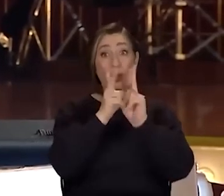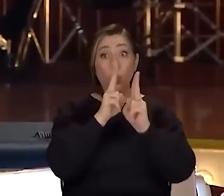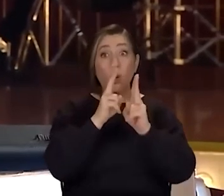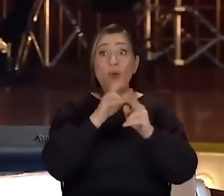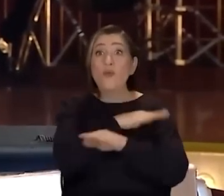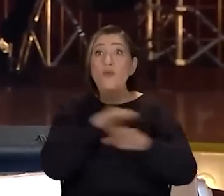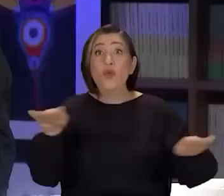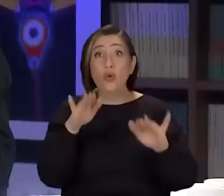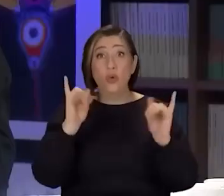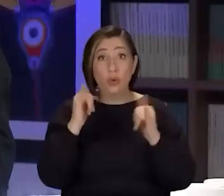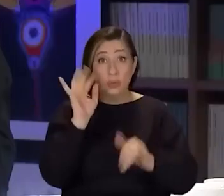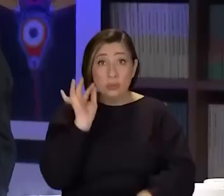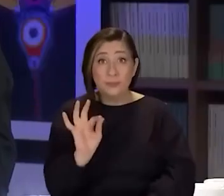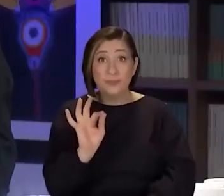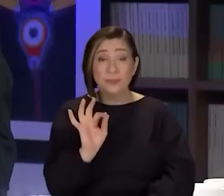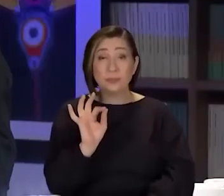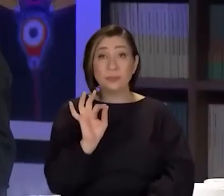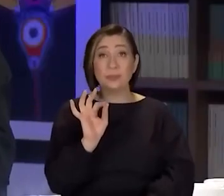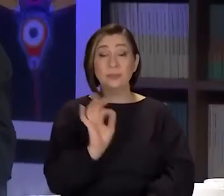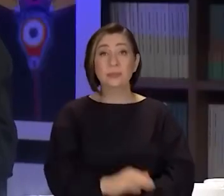kapalı gişe oynuyorsun. Yani